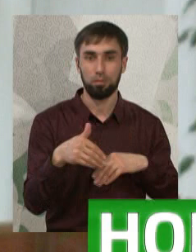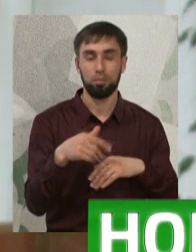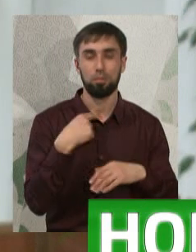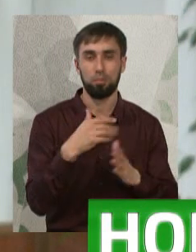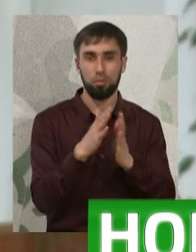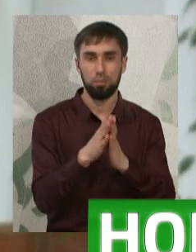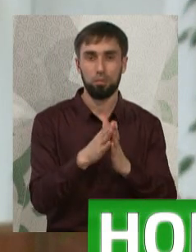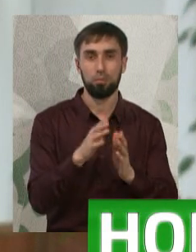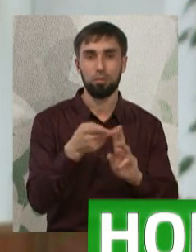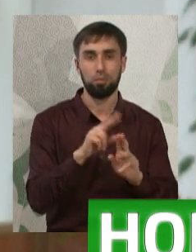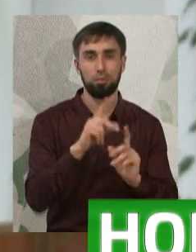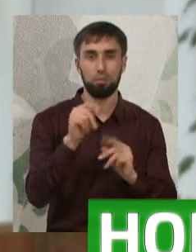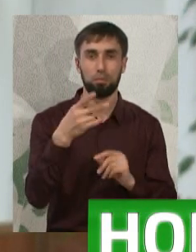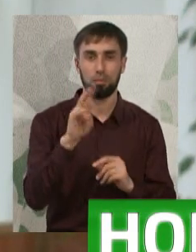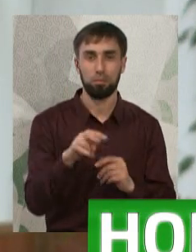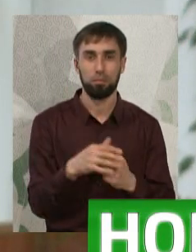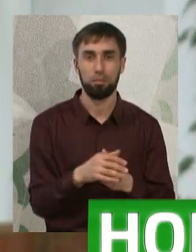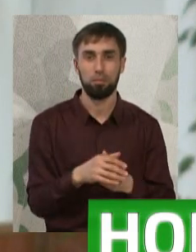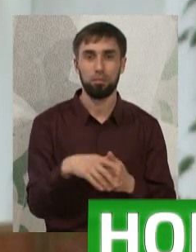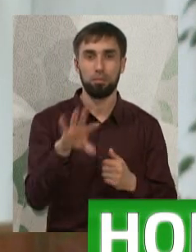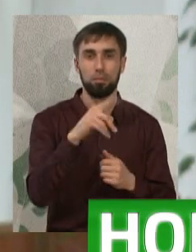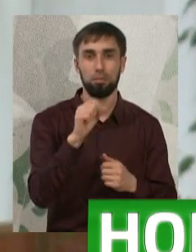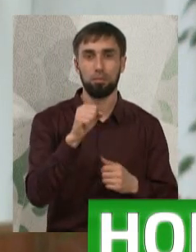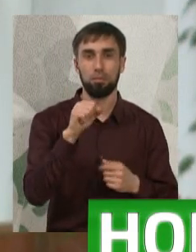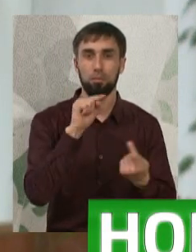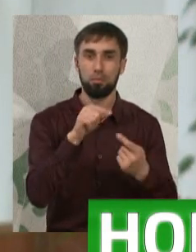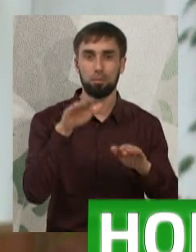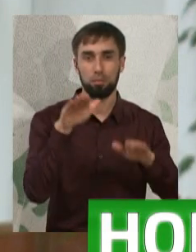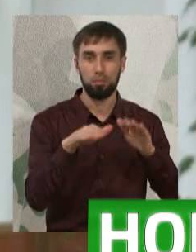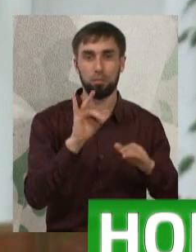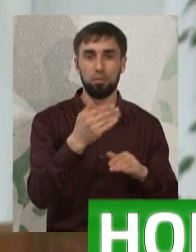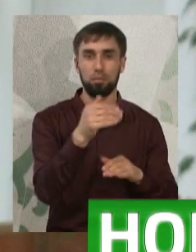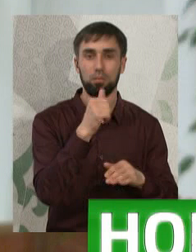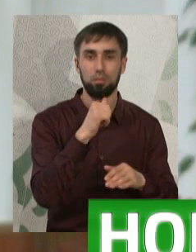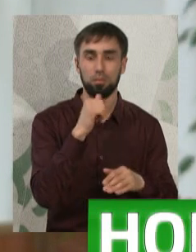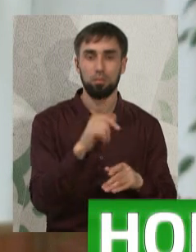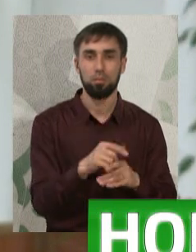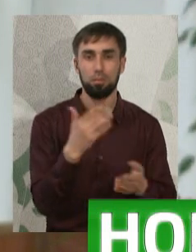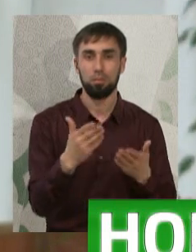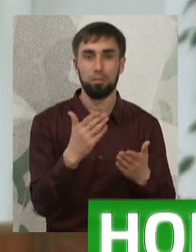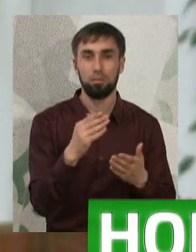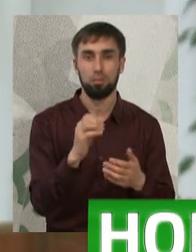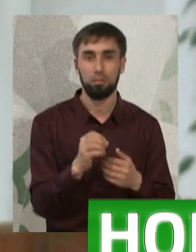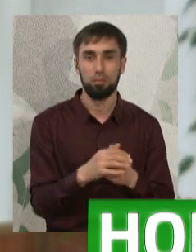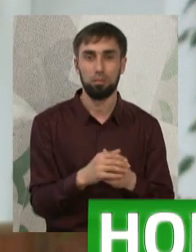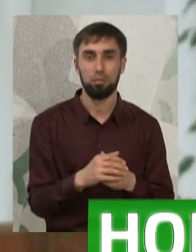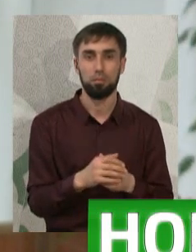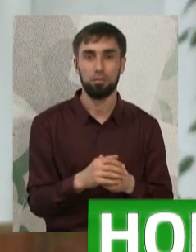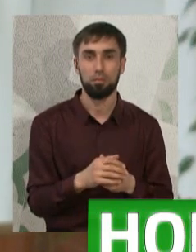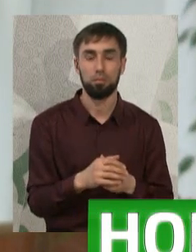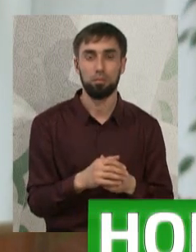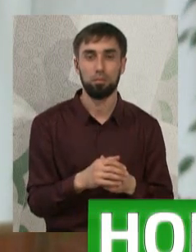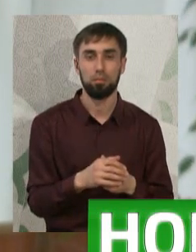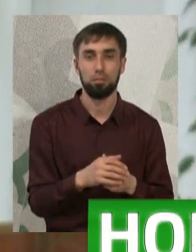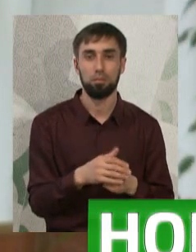мы вас просим воздержаться от данных поездок, взвесить все за и против, все свои риски. Если же, я предполагаю, что